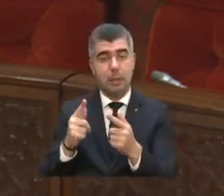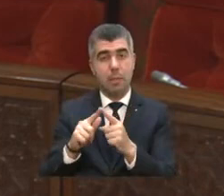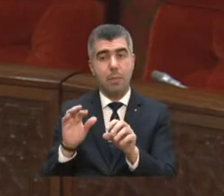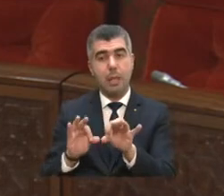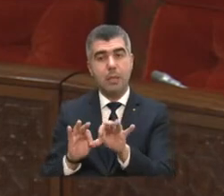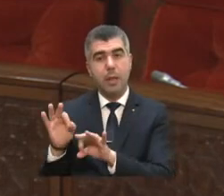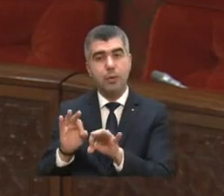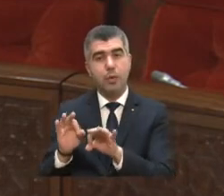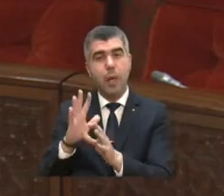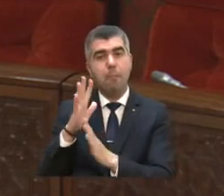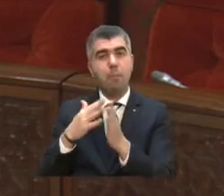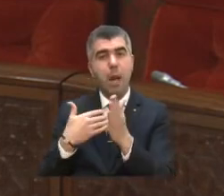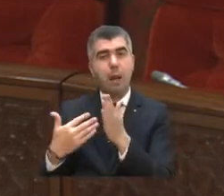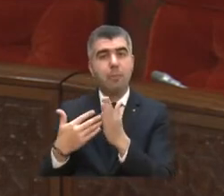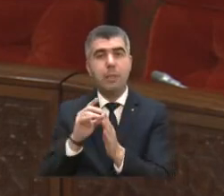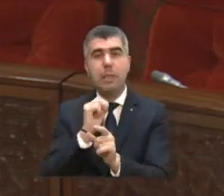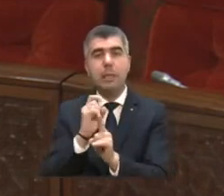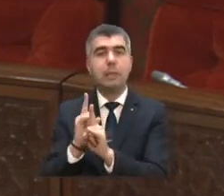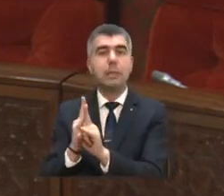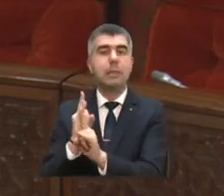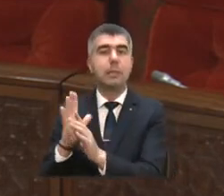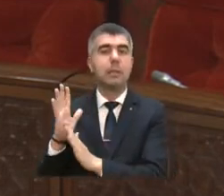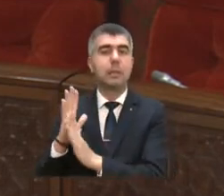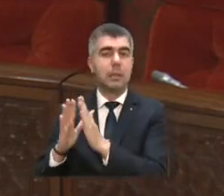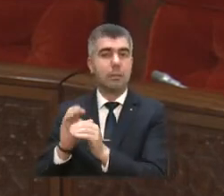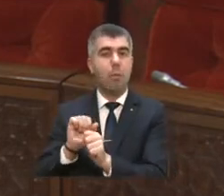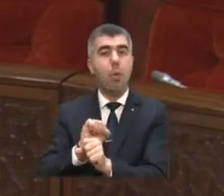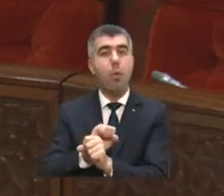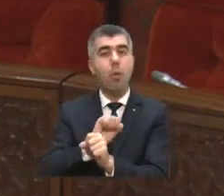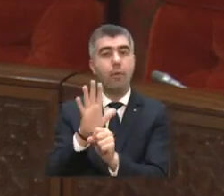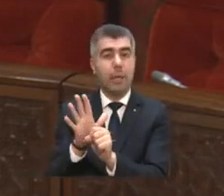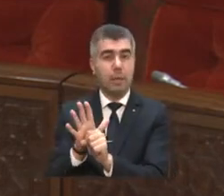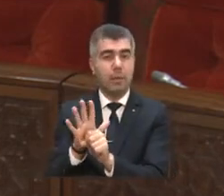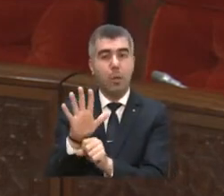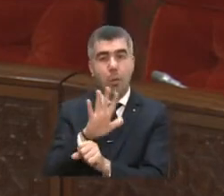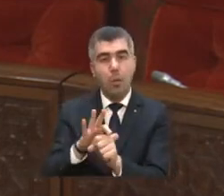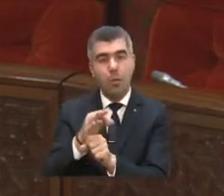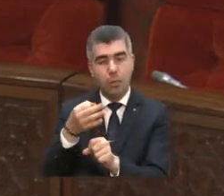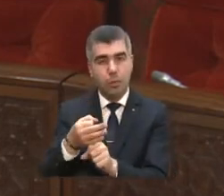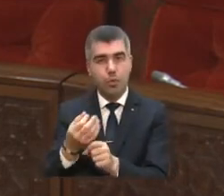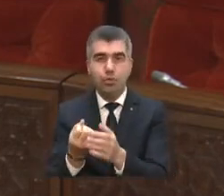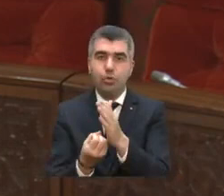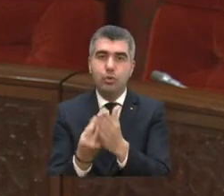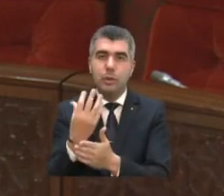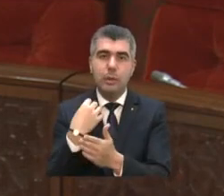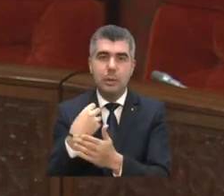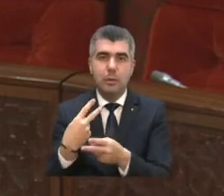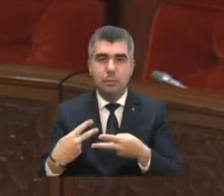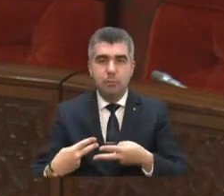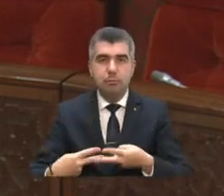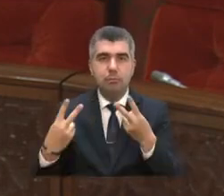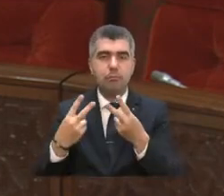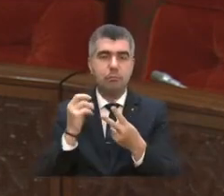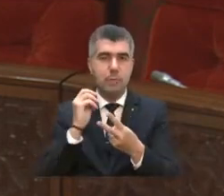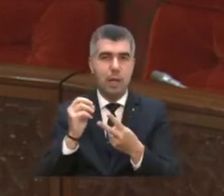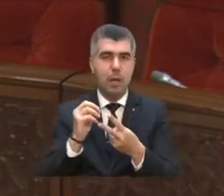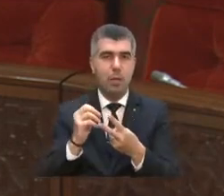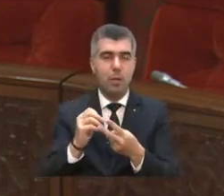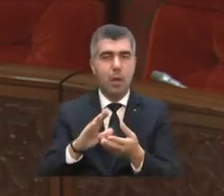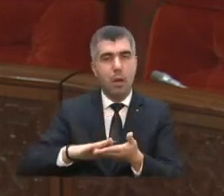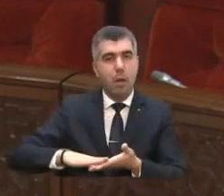القطاعية في ظل انعكاسات الأزمة الصحية، وإعطائها دينامية جديدة من أجل الرفع من